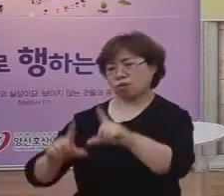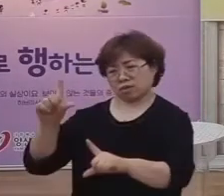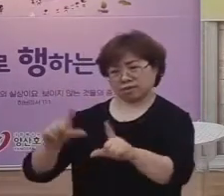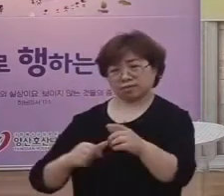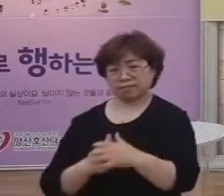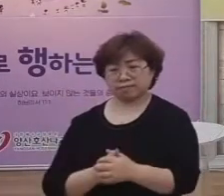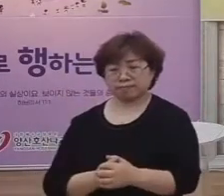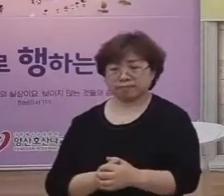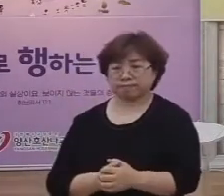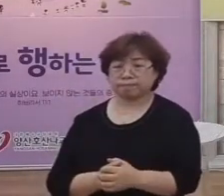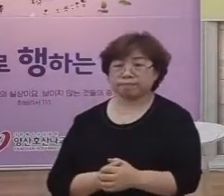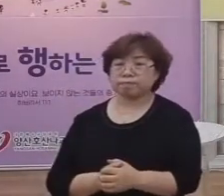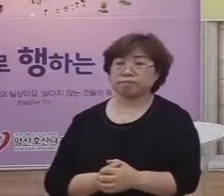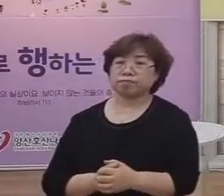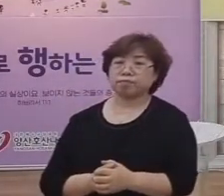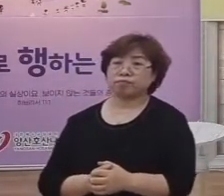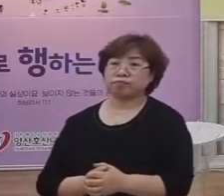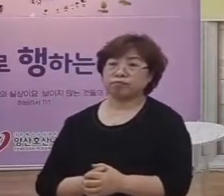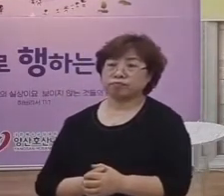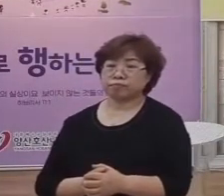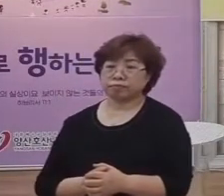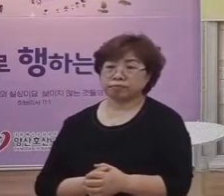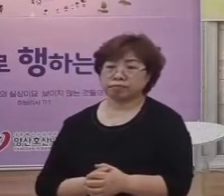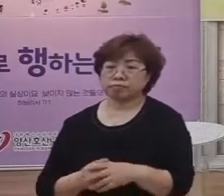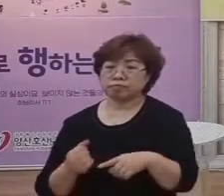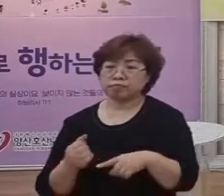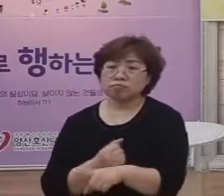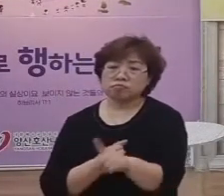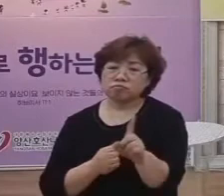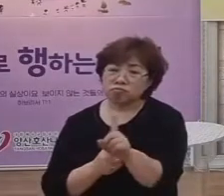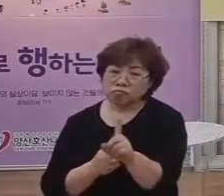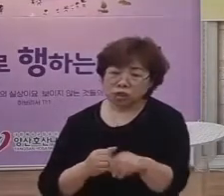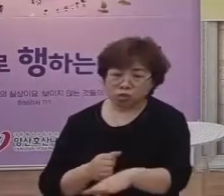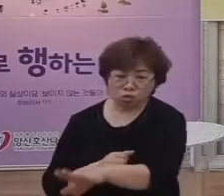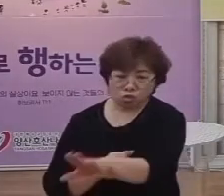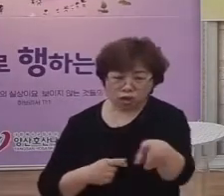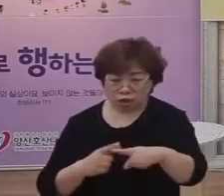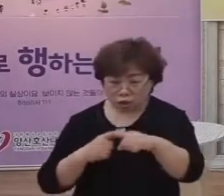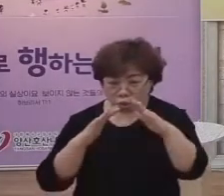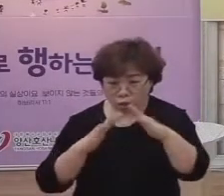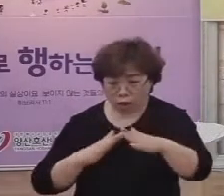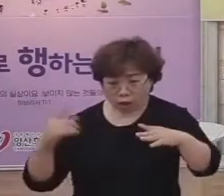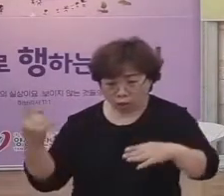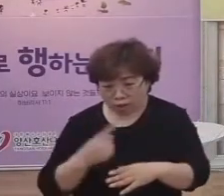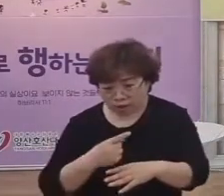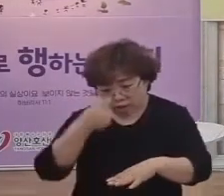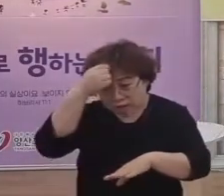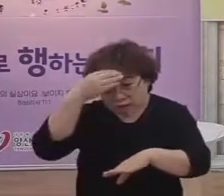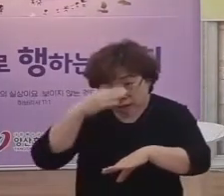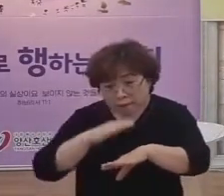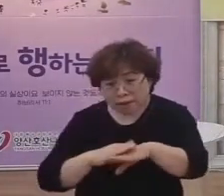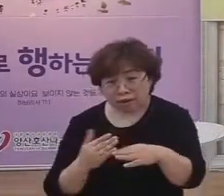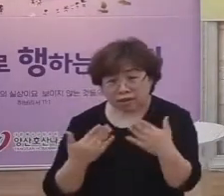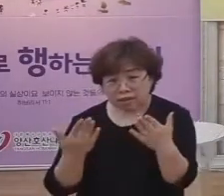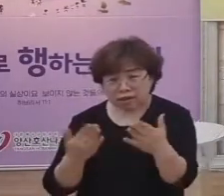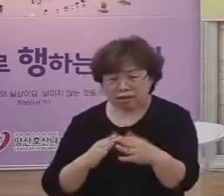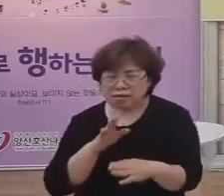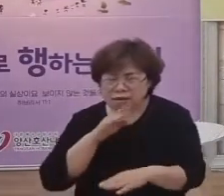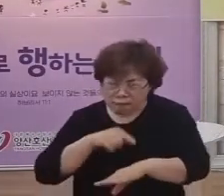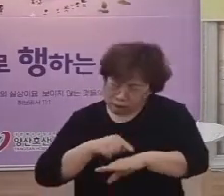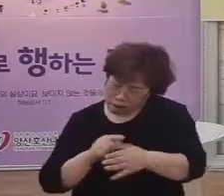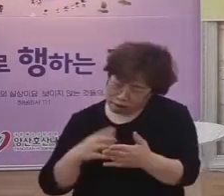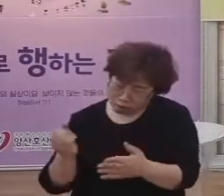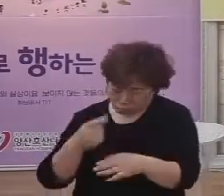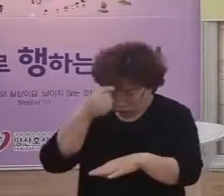자, 무슨 말이냐면, 우리가 교회에 나와서 예배를 드리는데요. 오늘 우리 다 함께 이렇게 전심을 다해서 예배를 드리고